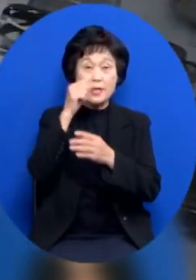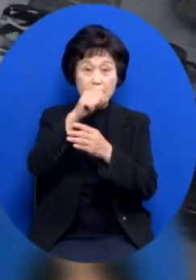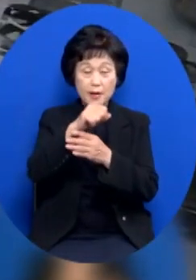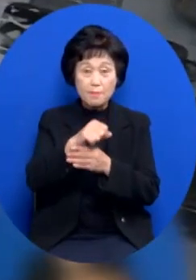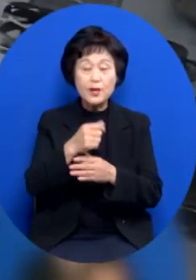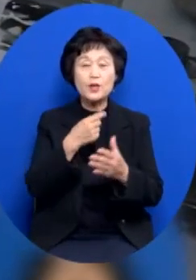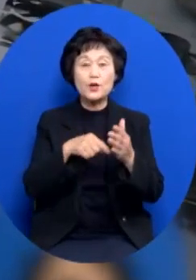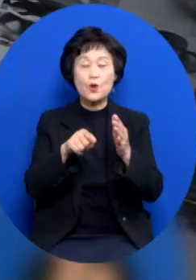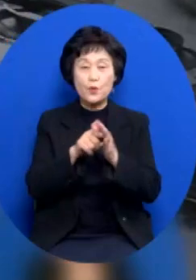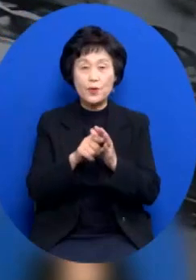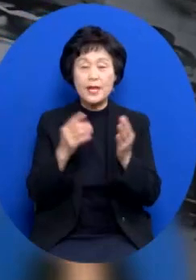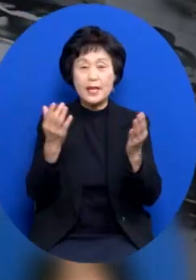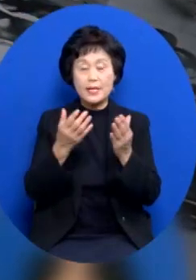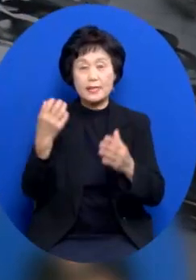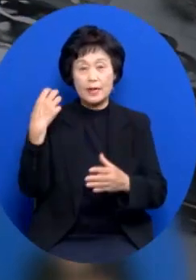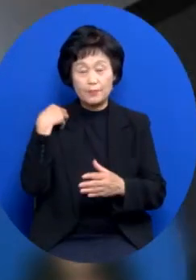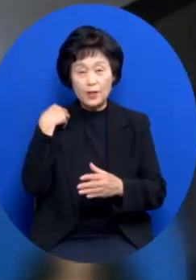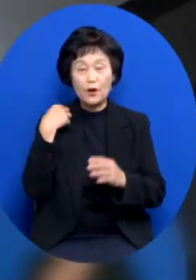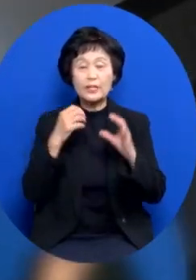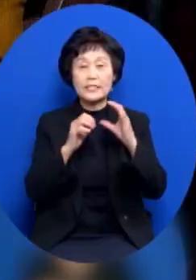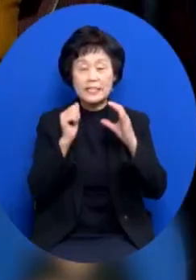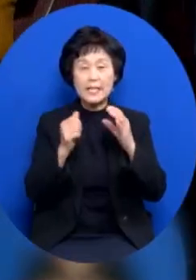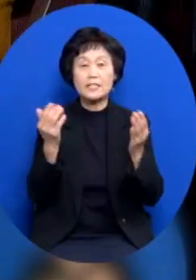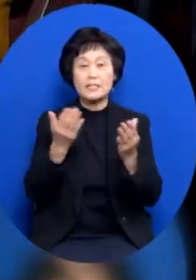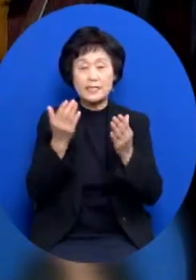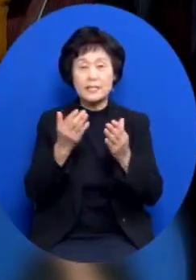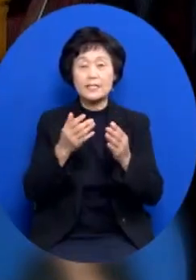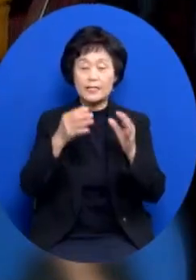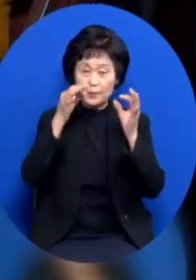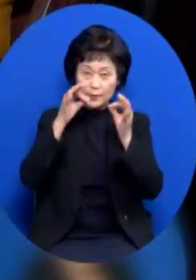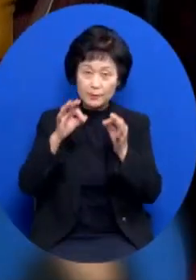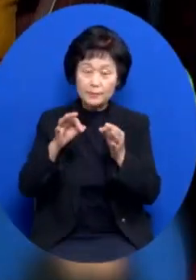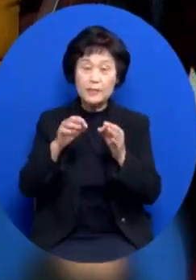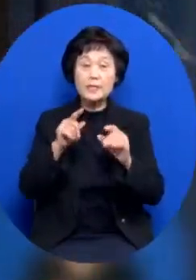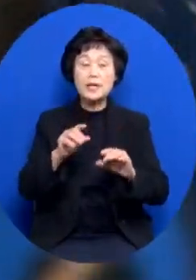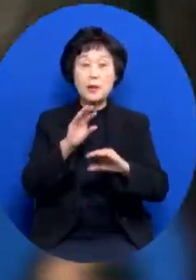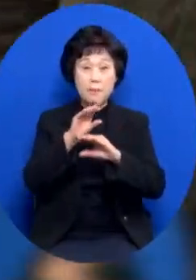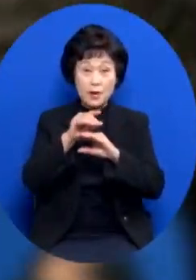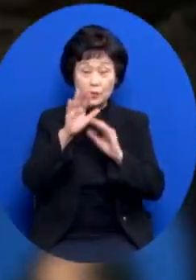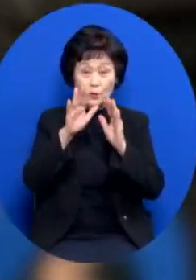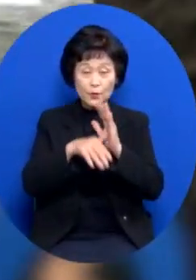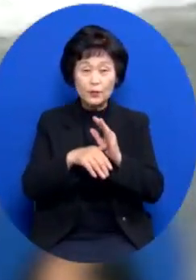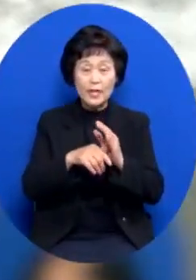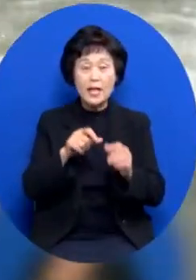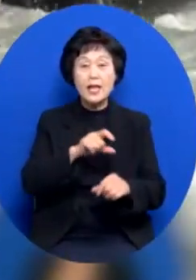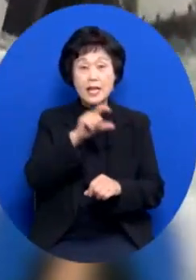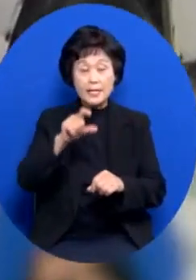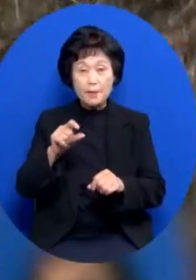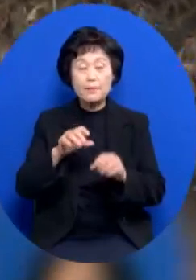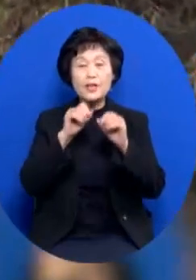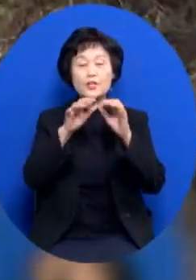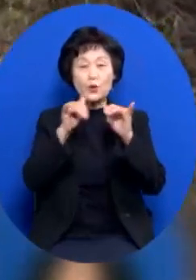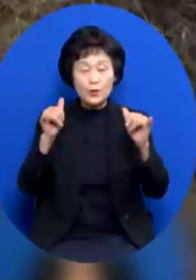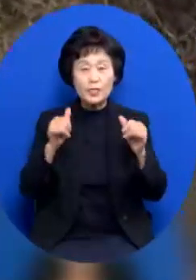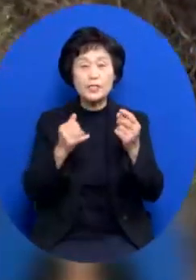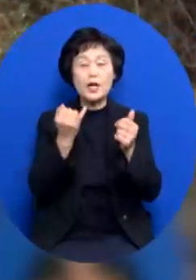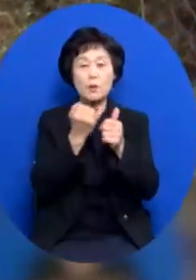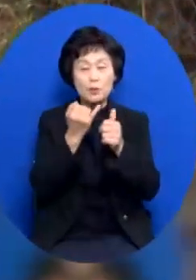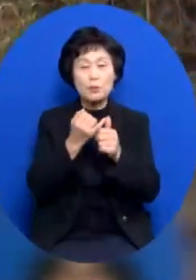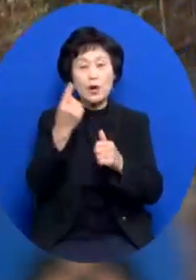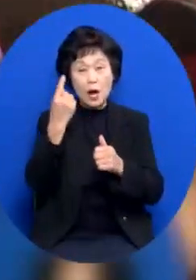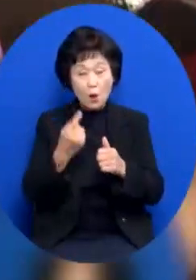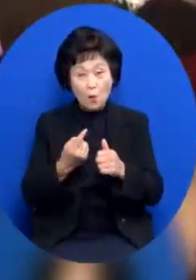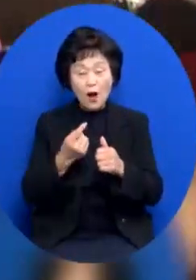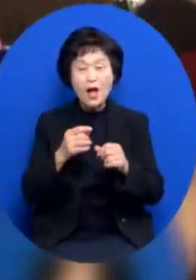사역을 감당해온 CTS의 사역을 돌아봤습니다. 이날 방송에서는 네팔 선교사 부부가 출연해 선교 현장의